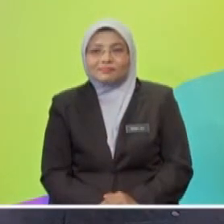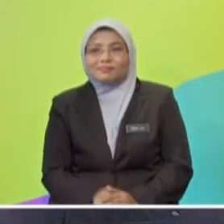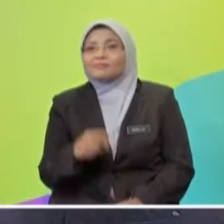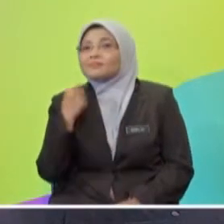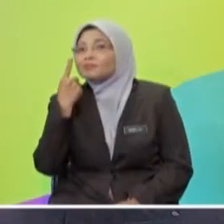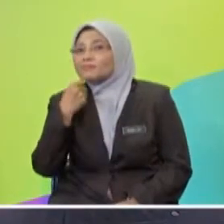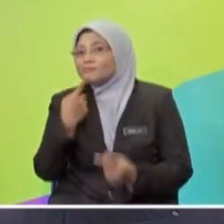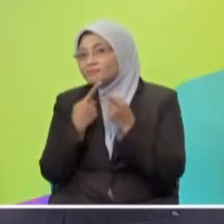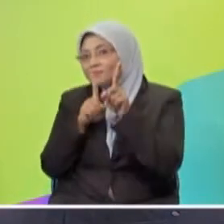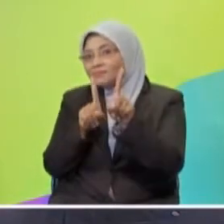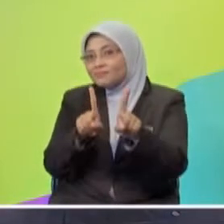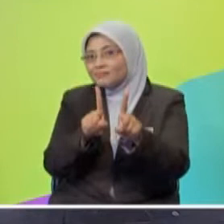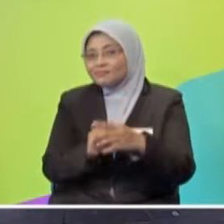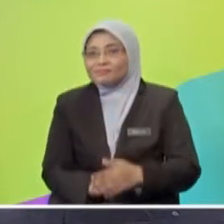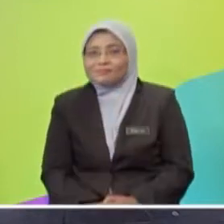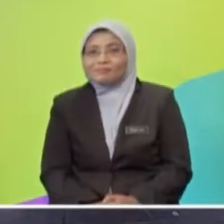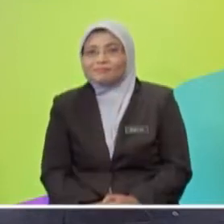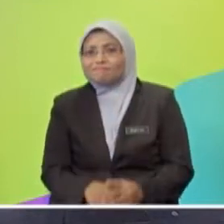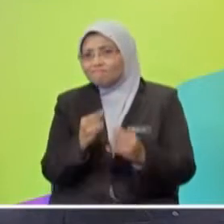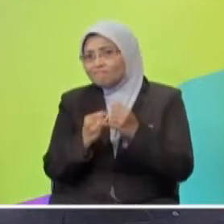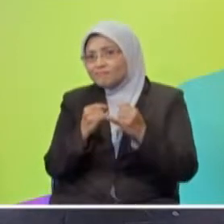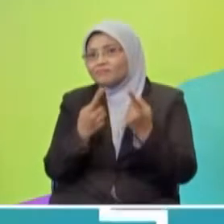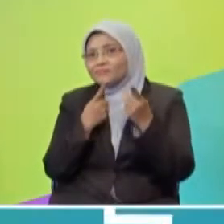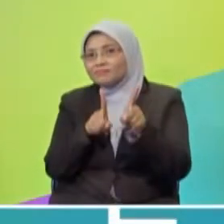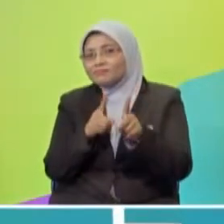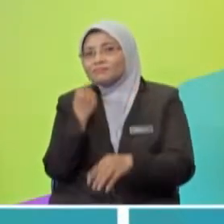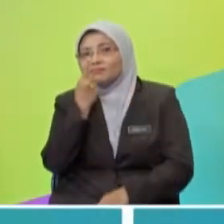cepet-cepet ivanya lagi percobaan terakhir ya